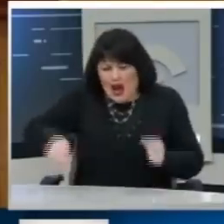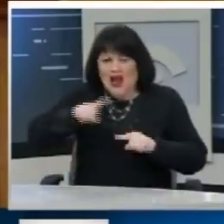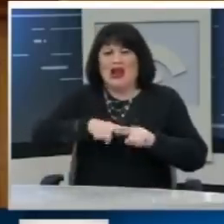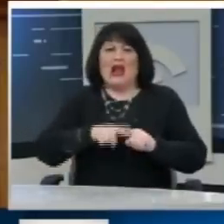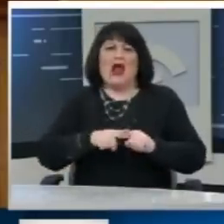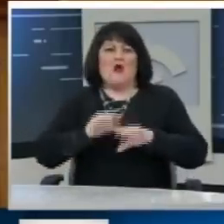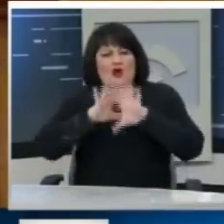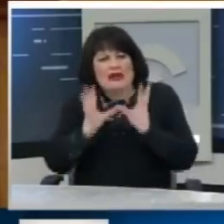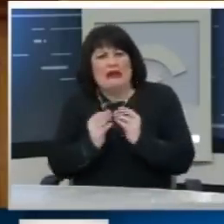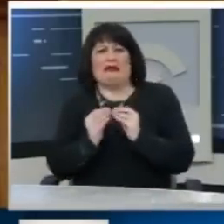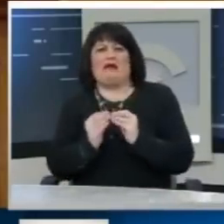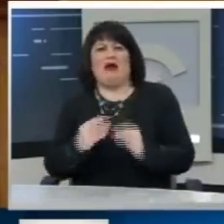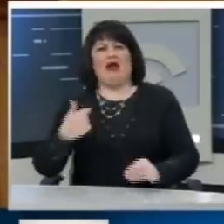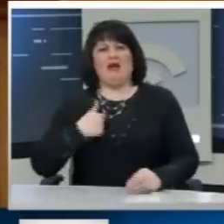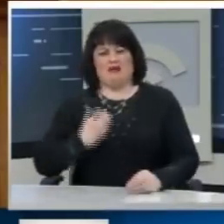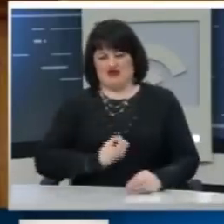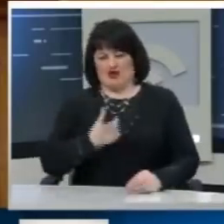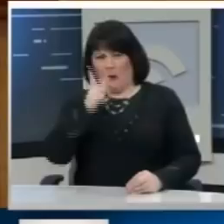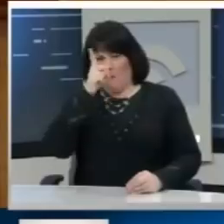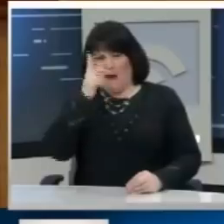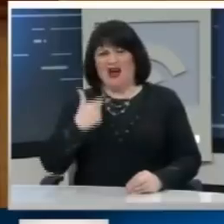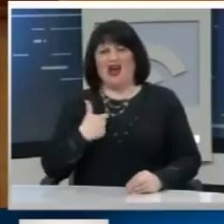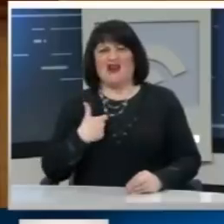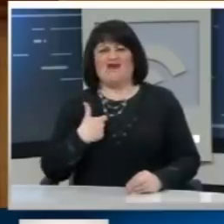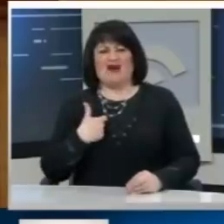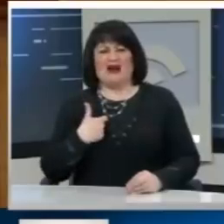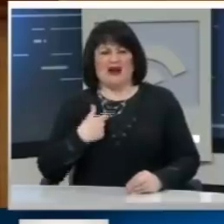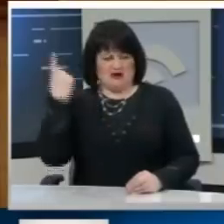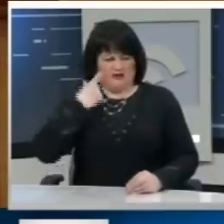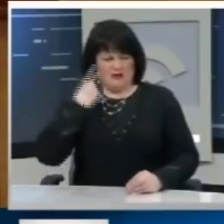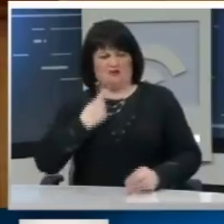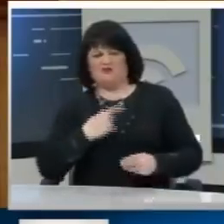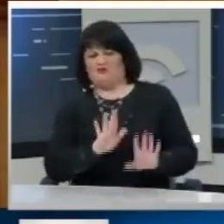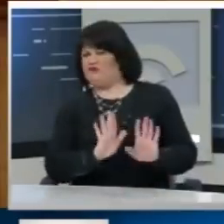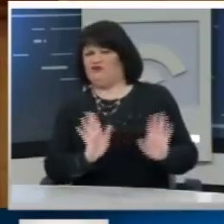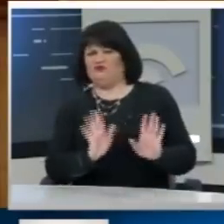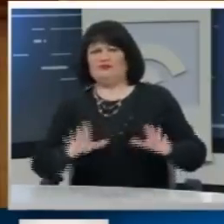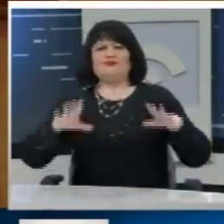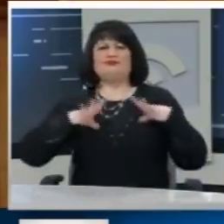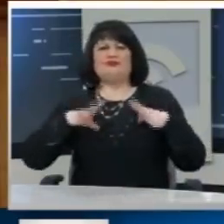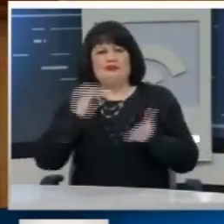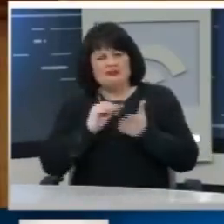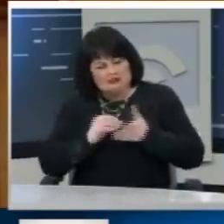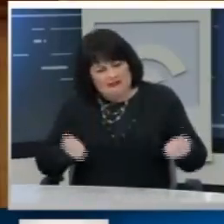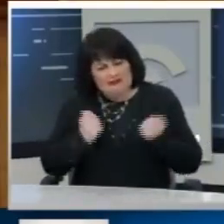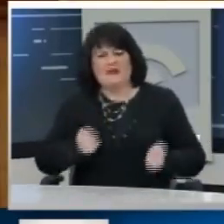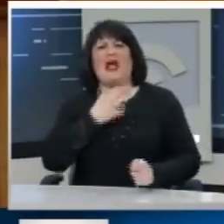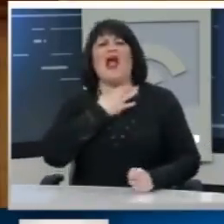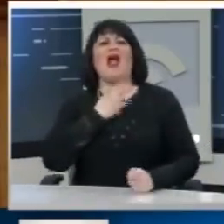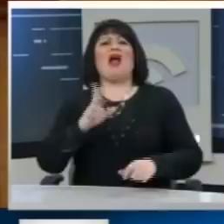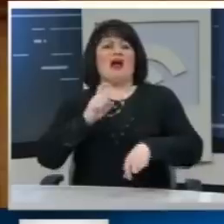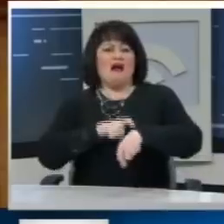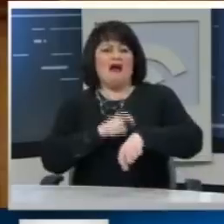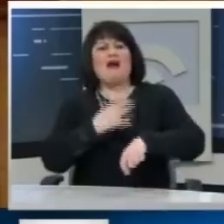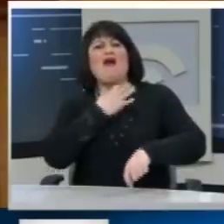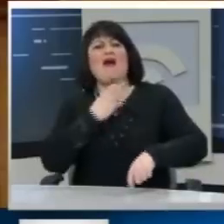λαό ευρύτεροι. Και είμαστε περήφανοι γι' αυτό και δεν δεχόμαστε τίποτα. Και είμαστε έτοιμοι να το ξανακάνουμε ανά πάσα στιγμή